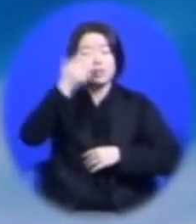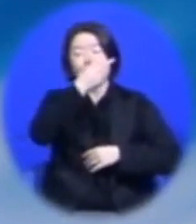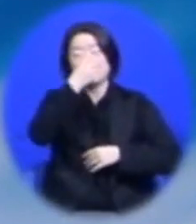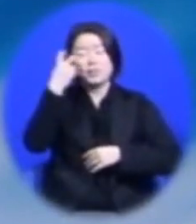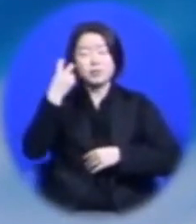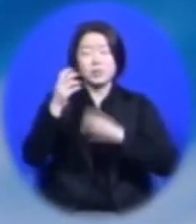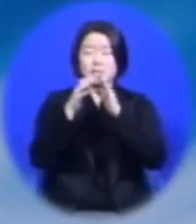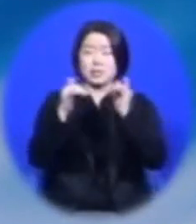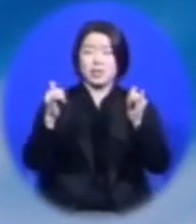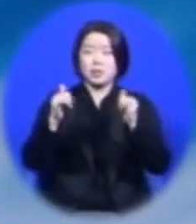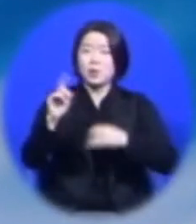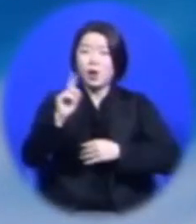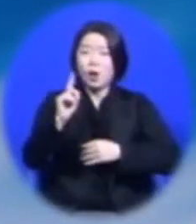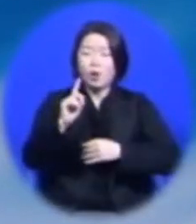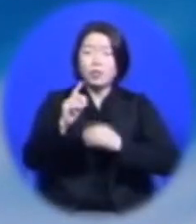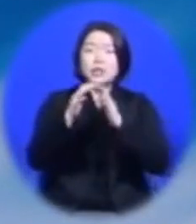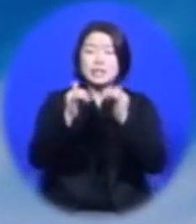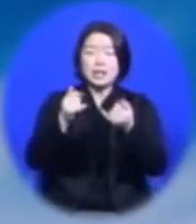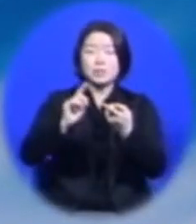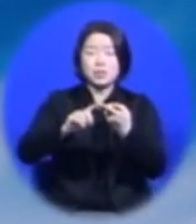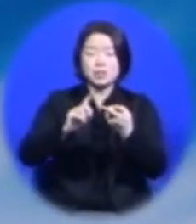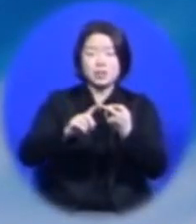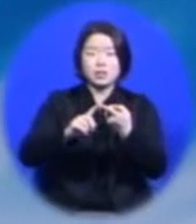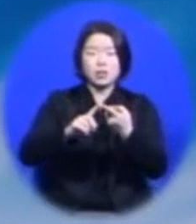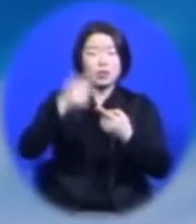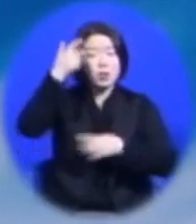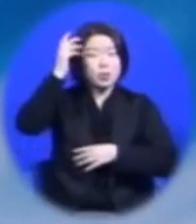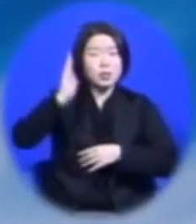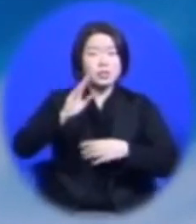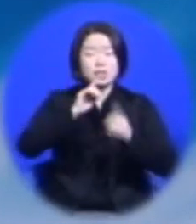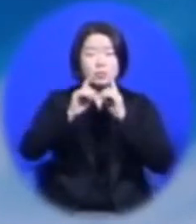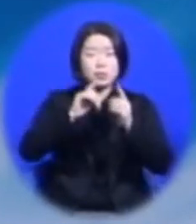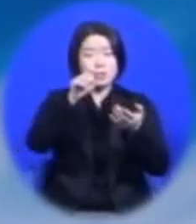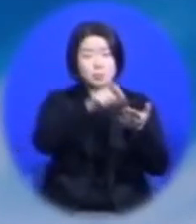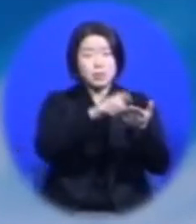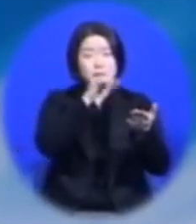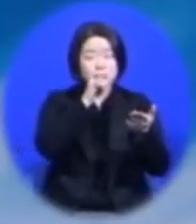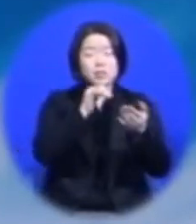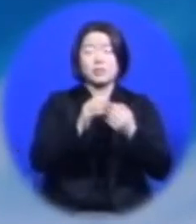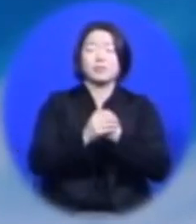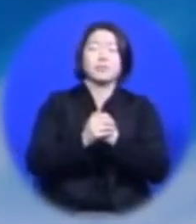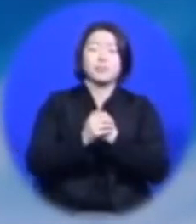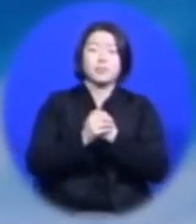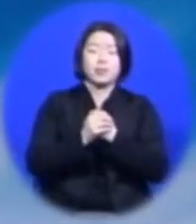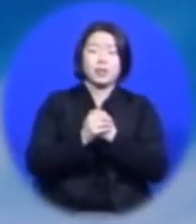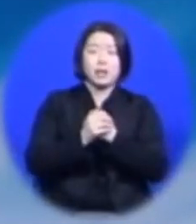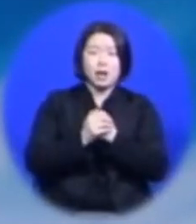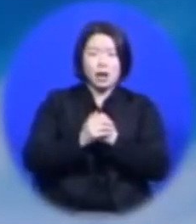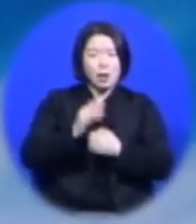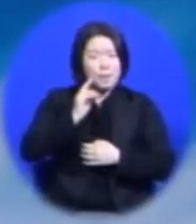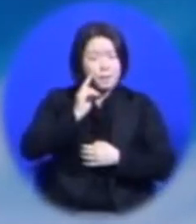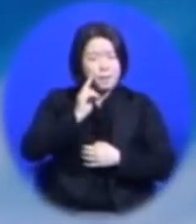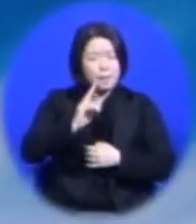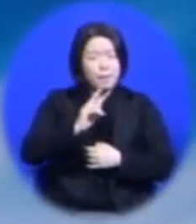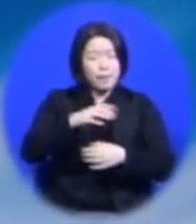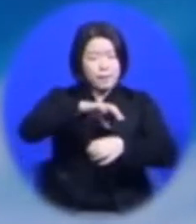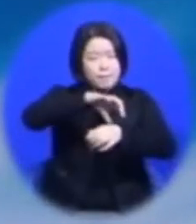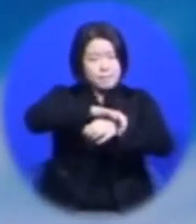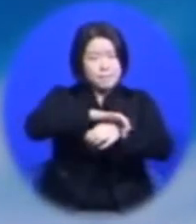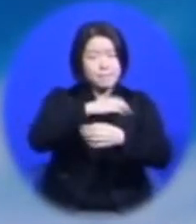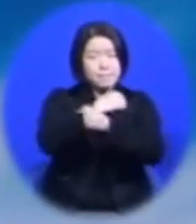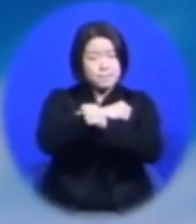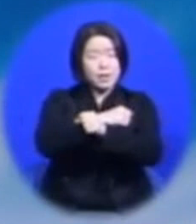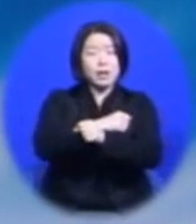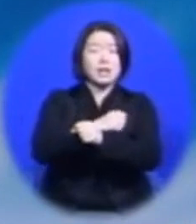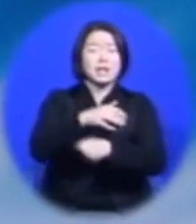있는 사람들이 어떤 사람인지 이렇게 웨슬레 목사님은 쓰셨습니다. 비참한 족쇄에 결박되어